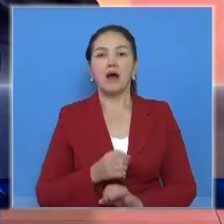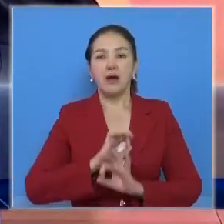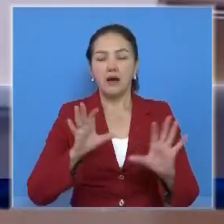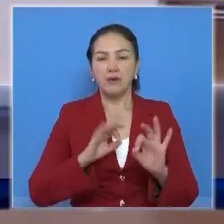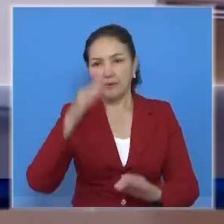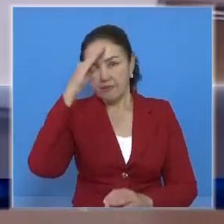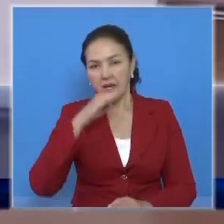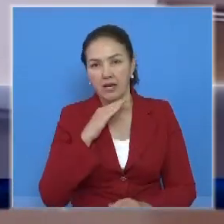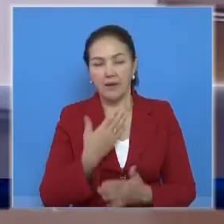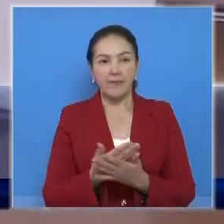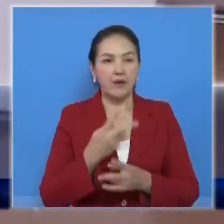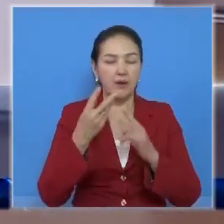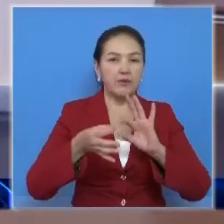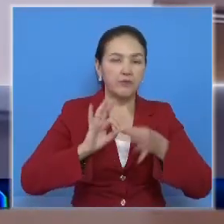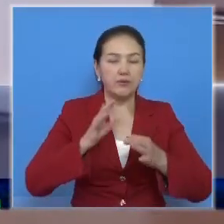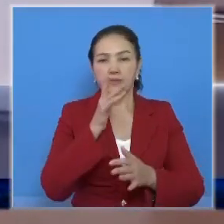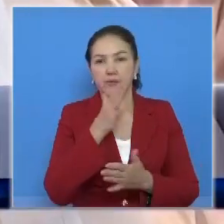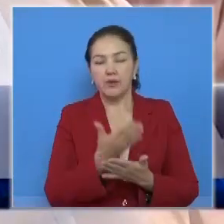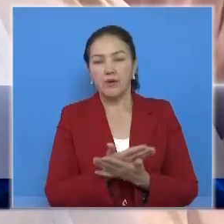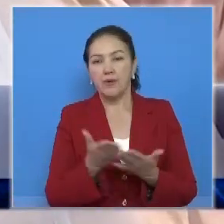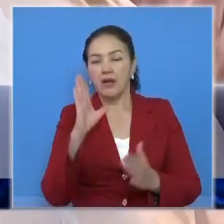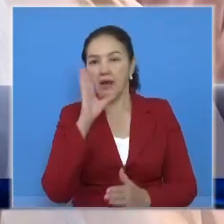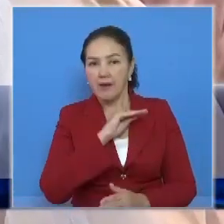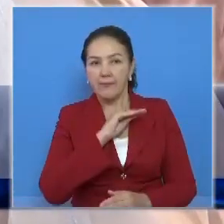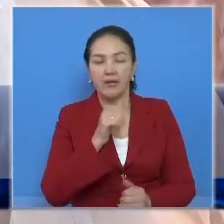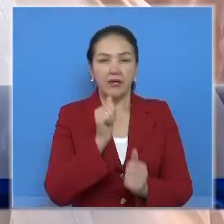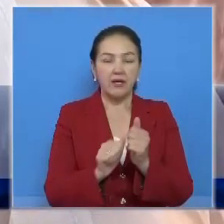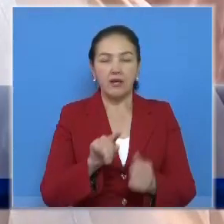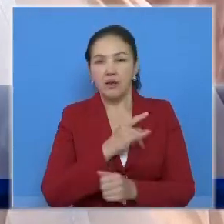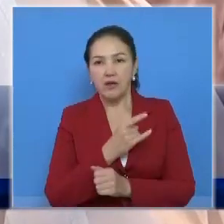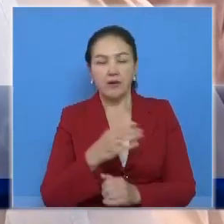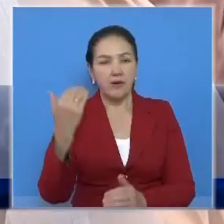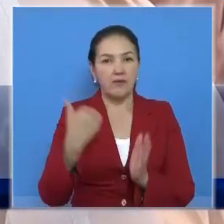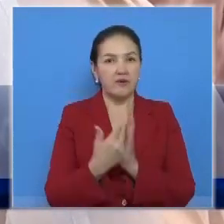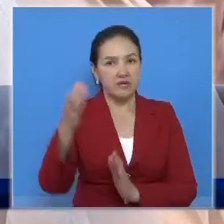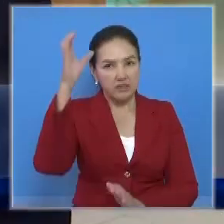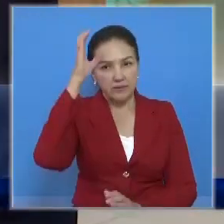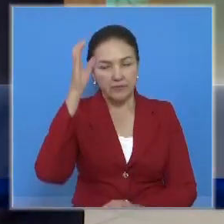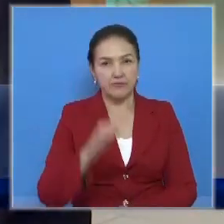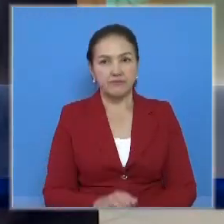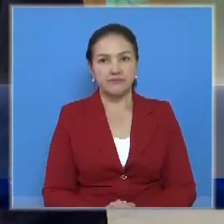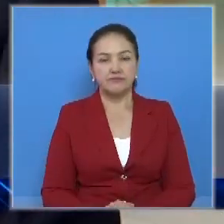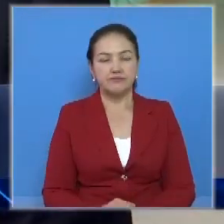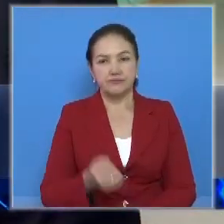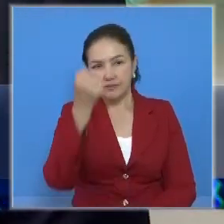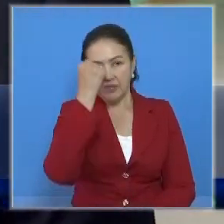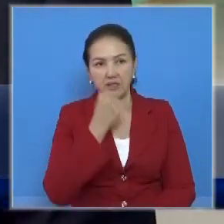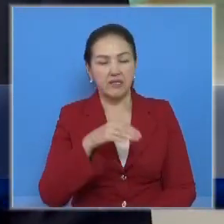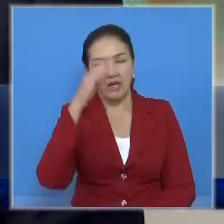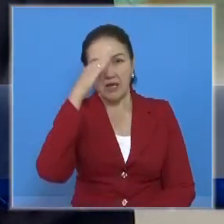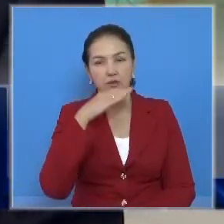отце, ведь несмотря на сложное время, он сумел дать каждому ребенку высшее образование. Мы благодарны отцу, потому